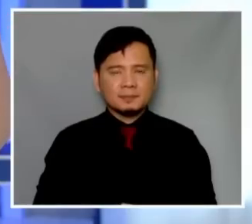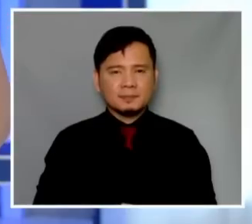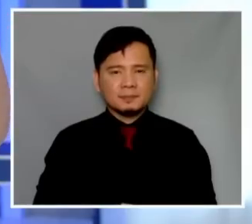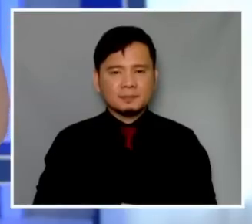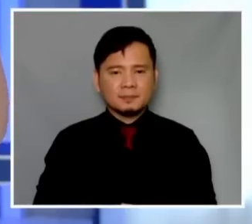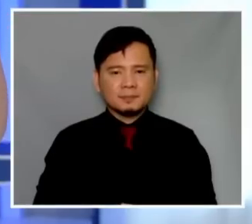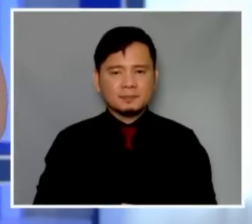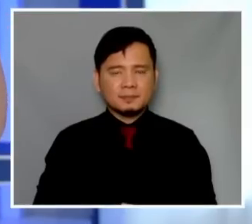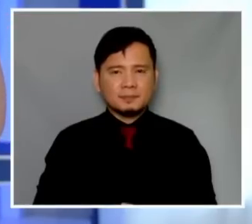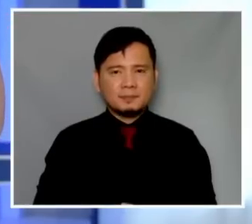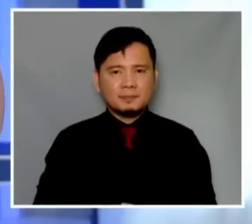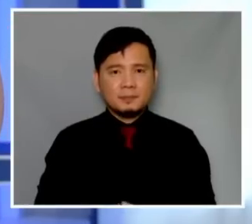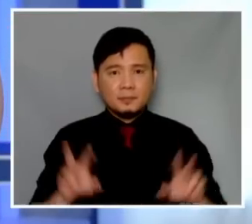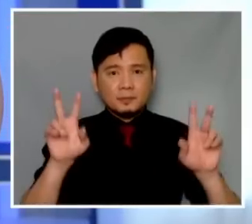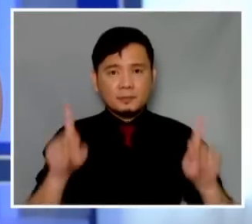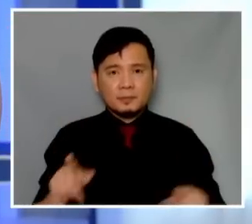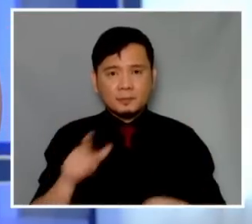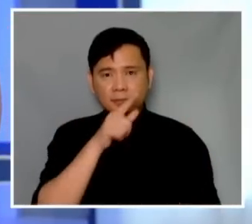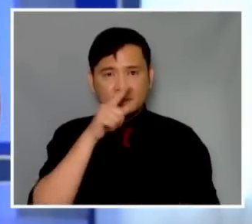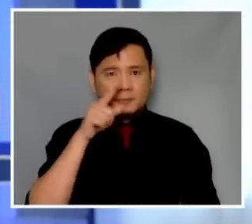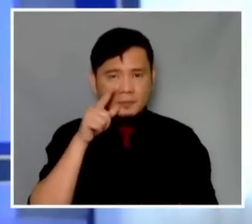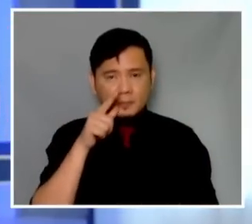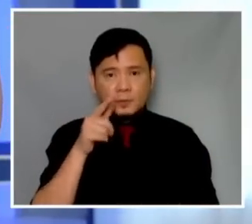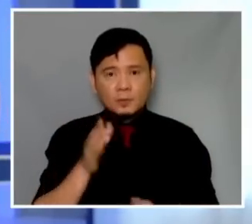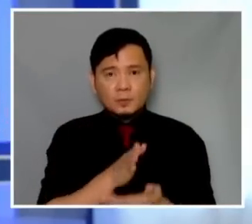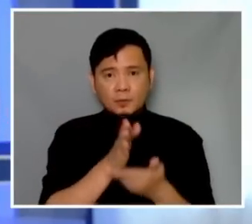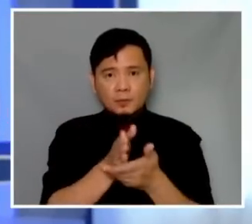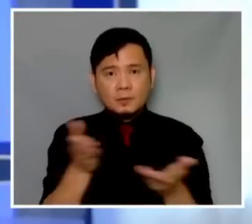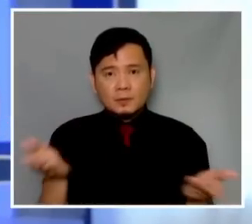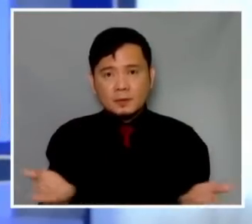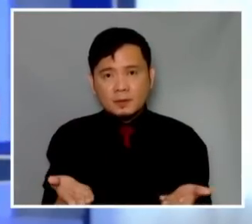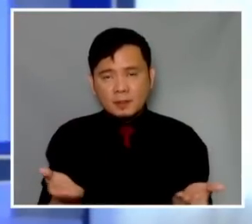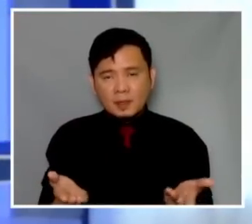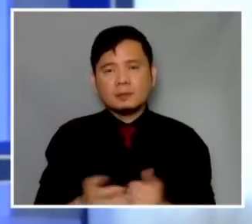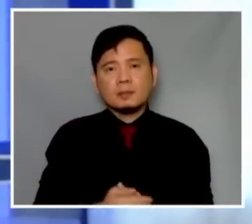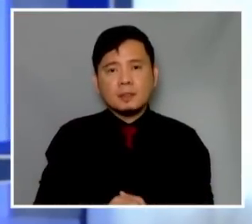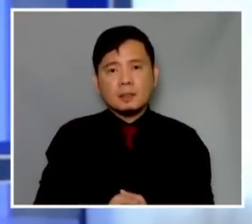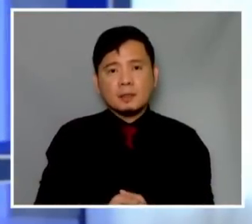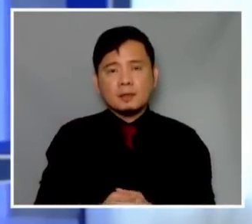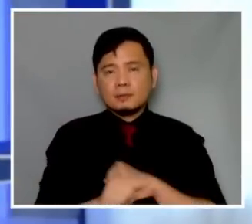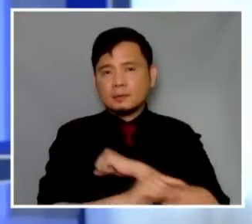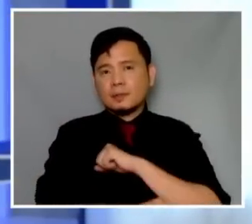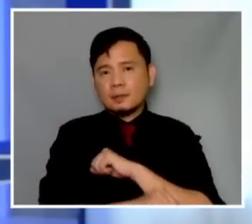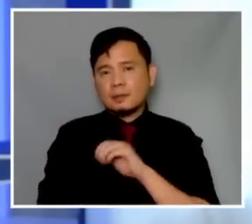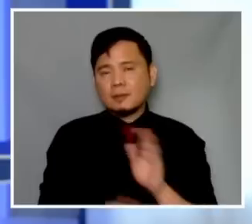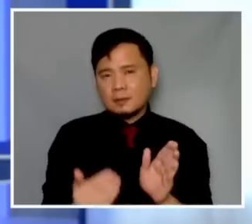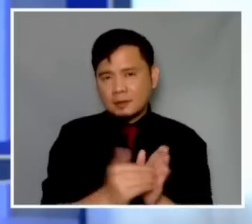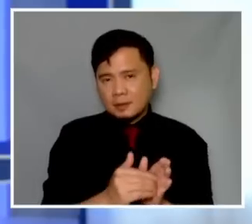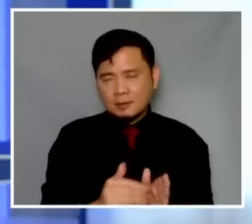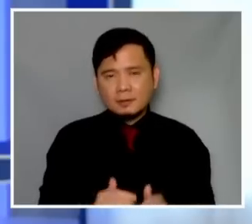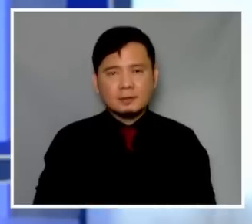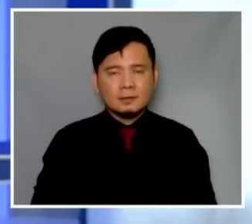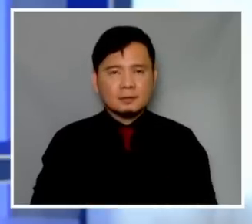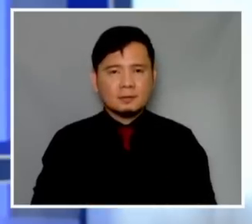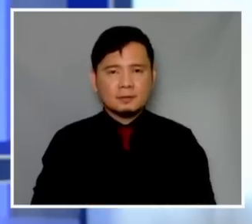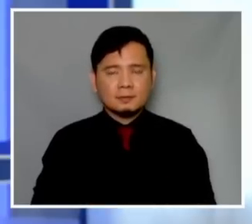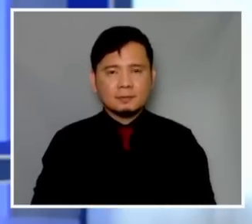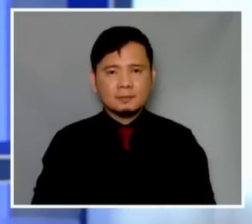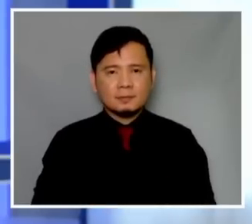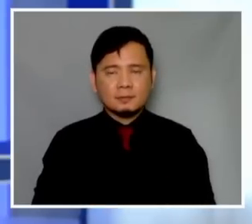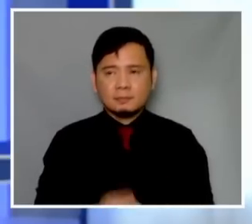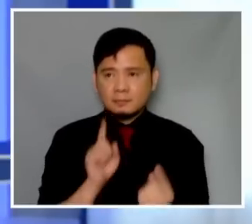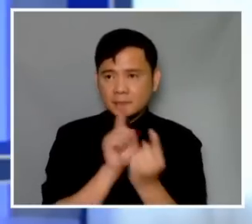Bumalik si Vice President Lenny Robredo sa Quezon Province kung saan sinabi ng ilang or inihayag ng ilang magsasaka